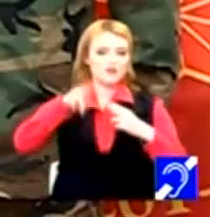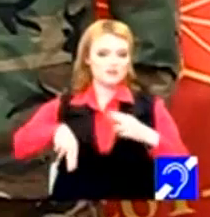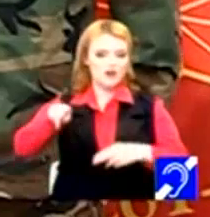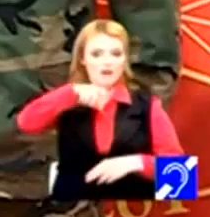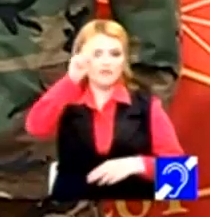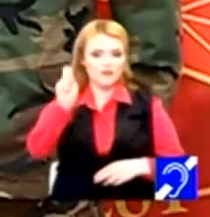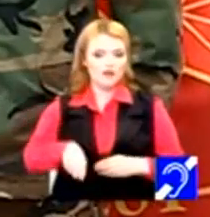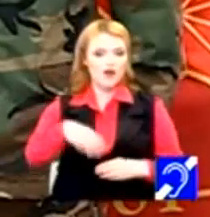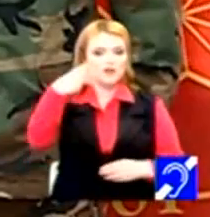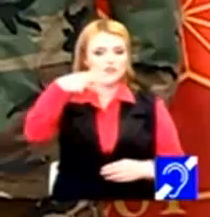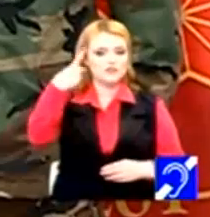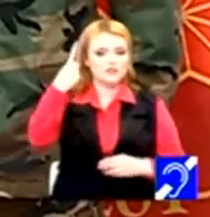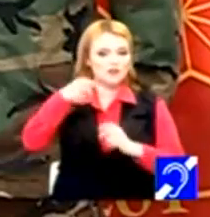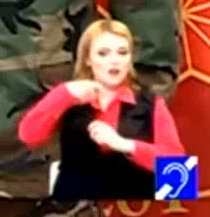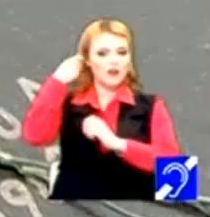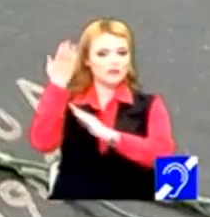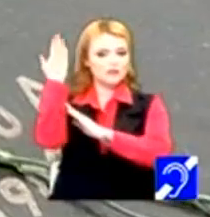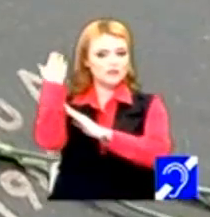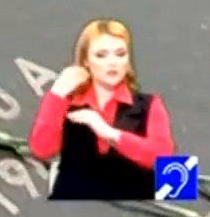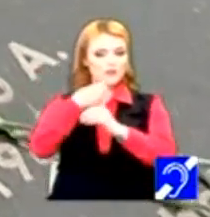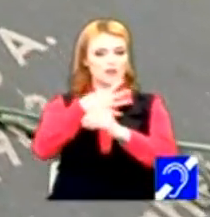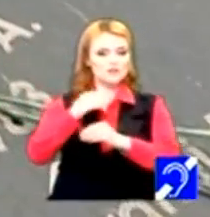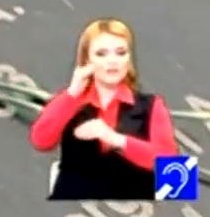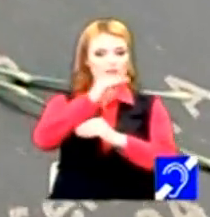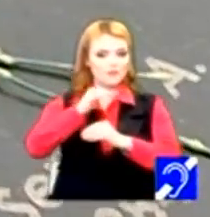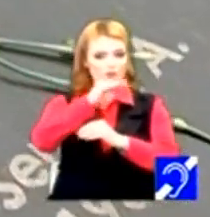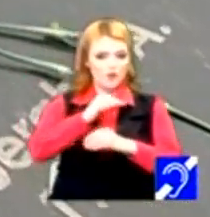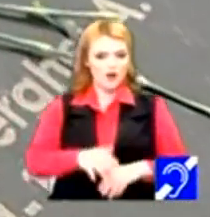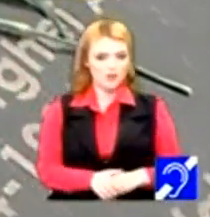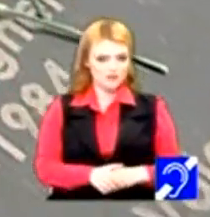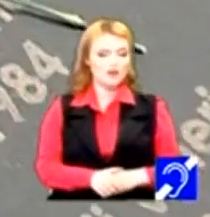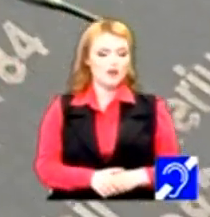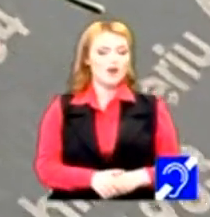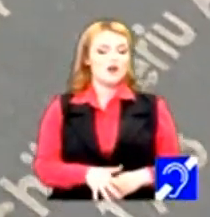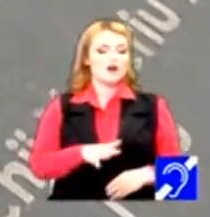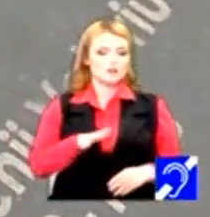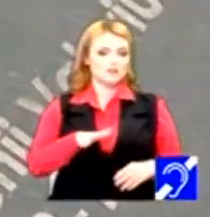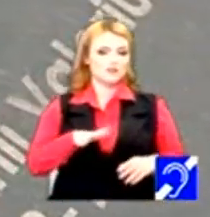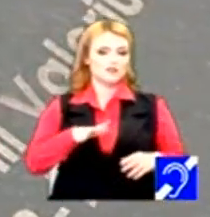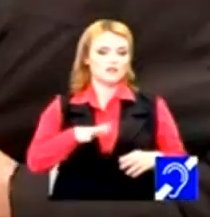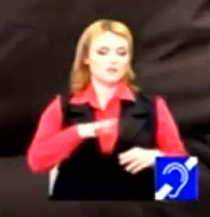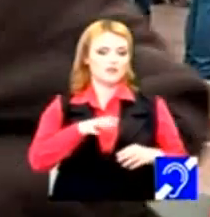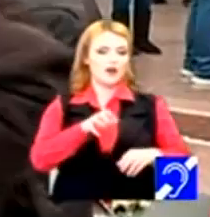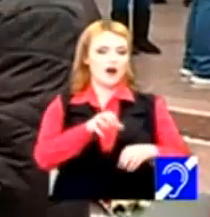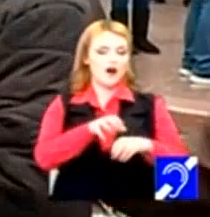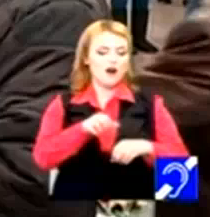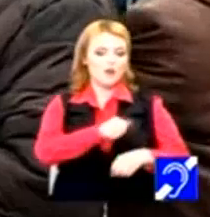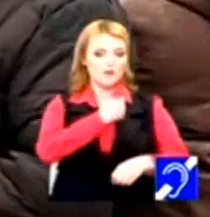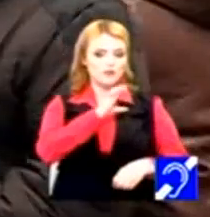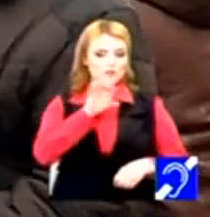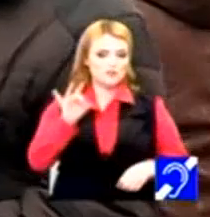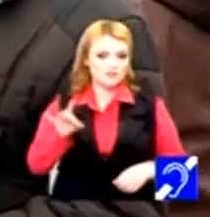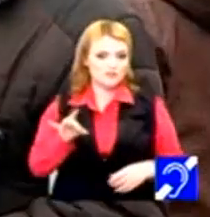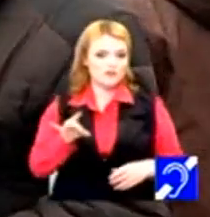război. Acum 31 de ani, pe 15 februarie, contingentul militar sovietic se retrăgea din Afganistan. Atunci am înțeles că,